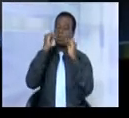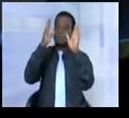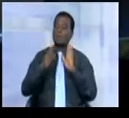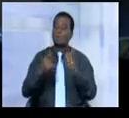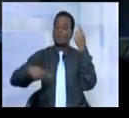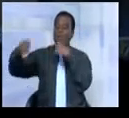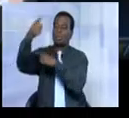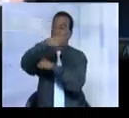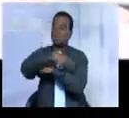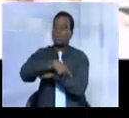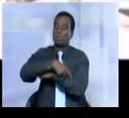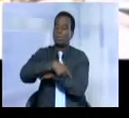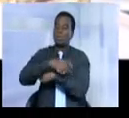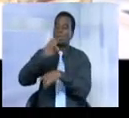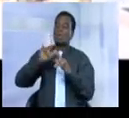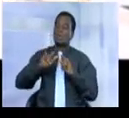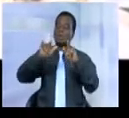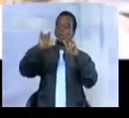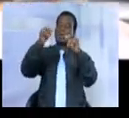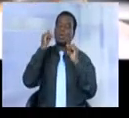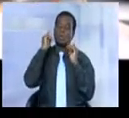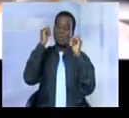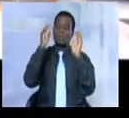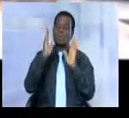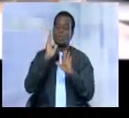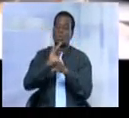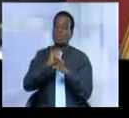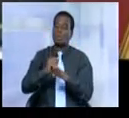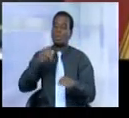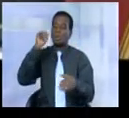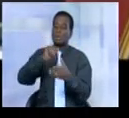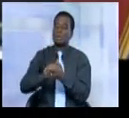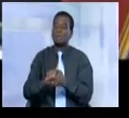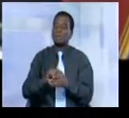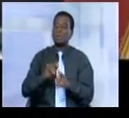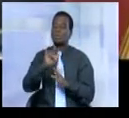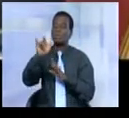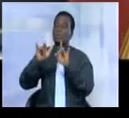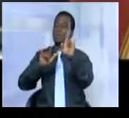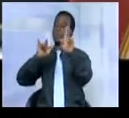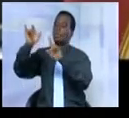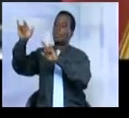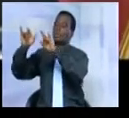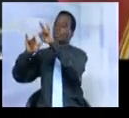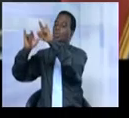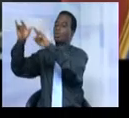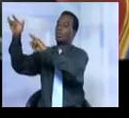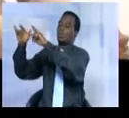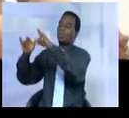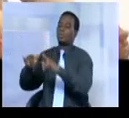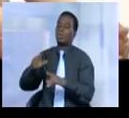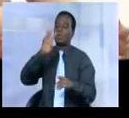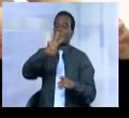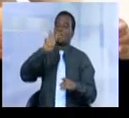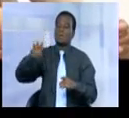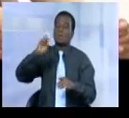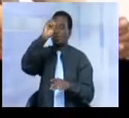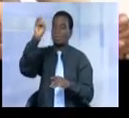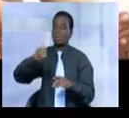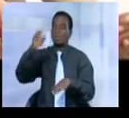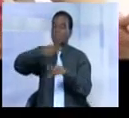Aujourd'hui, Air Côte d'Ivoire s'affiche davantage dans le ciel africain. 44% de part du marché sur